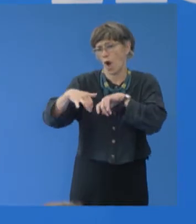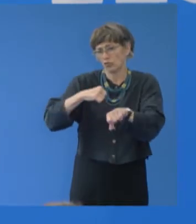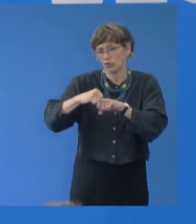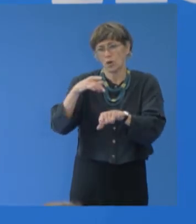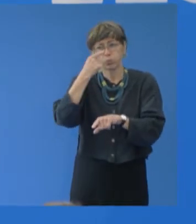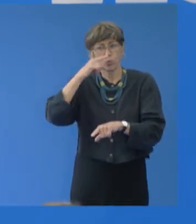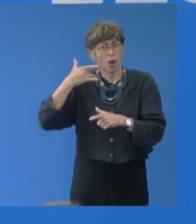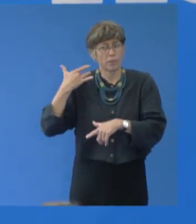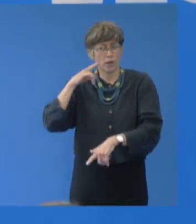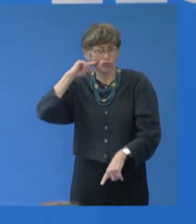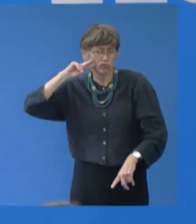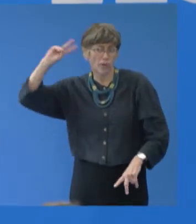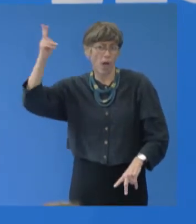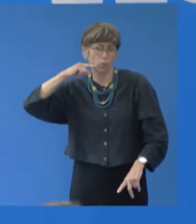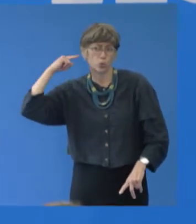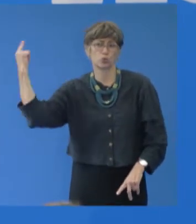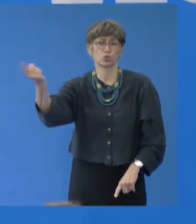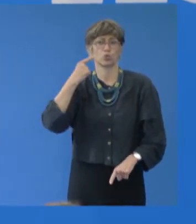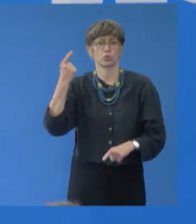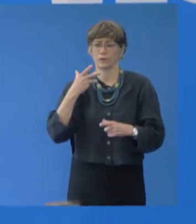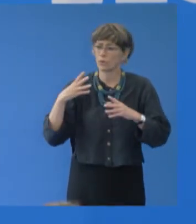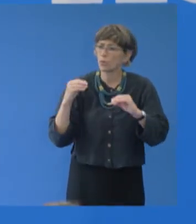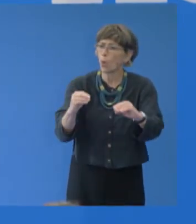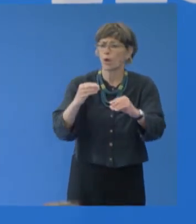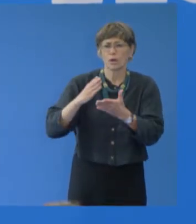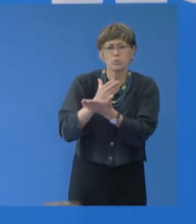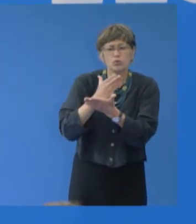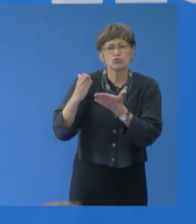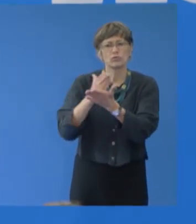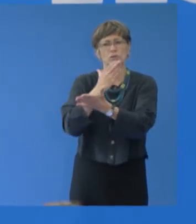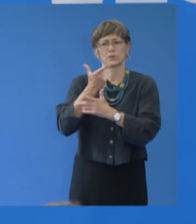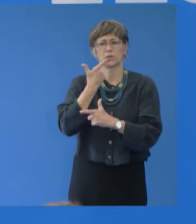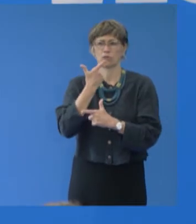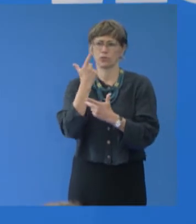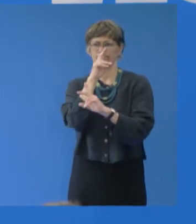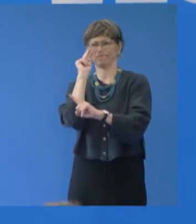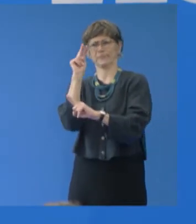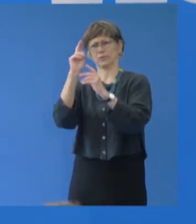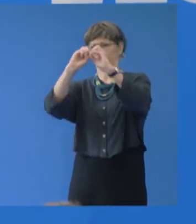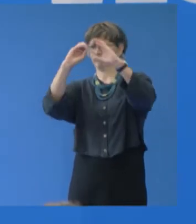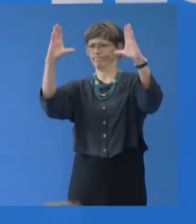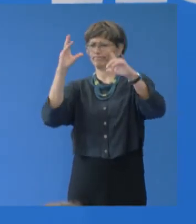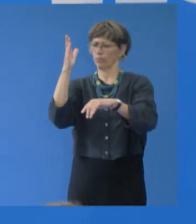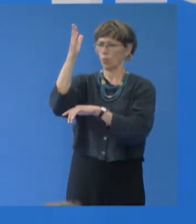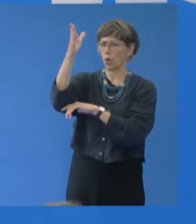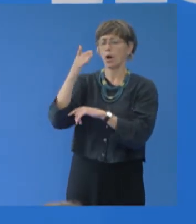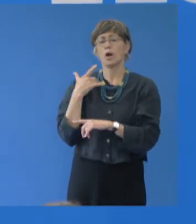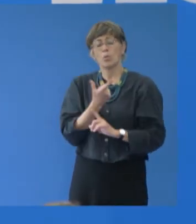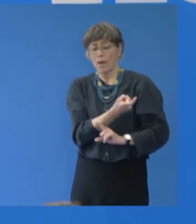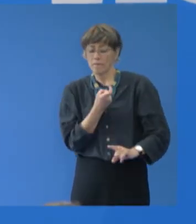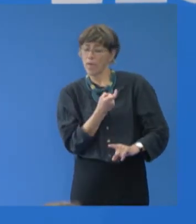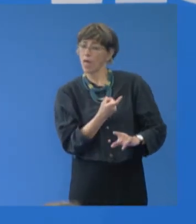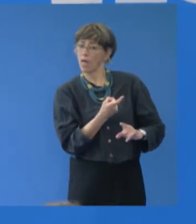pour l'intérêt général. C'est du concret, c'est des projets. C'est avoir une vision. Je viens d'un